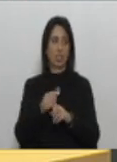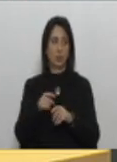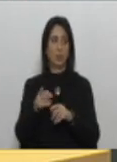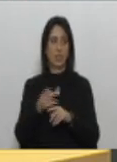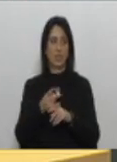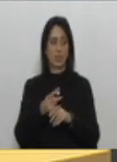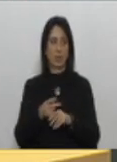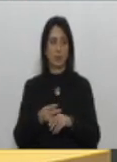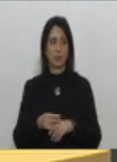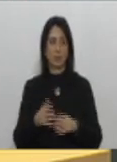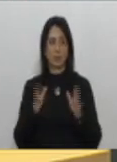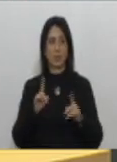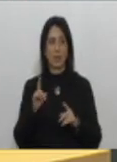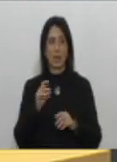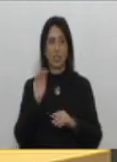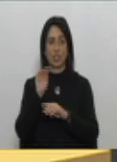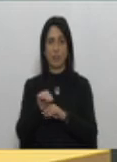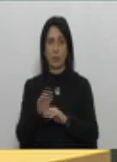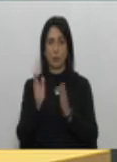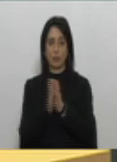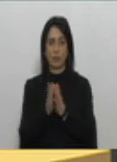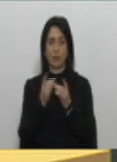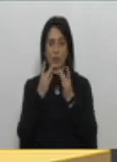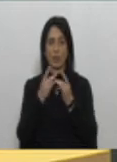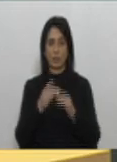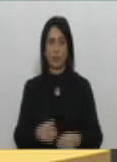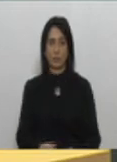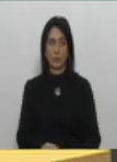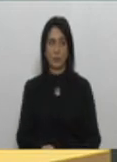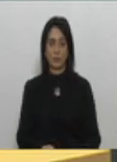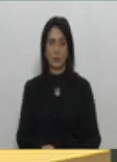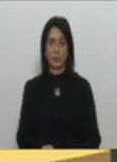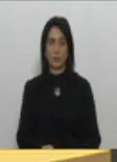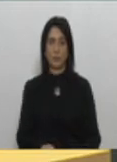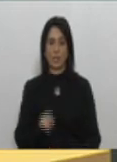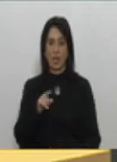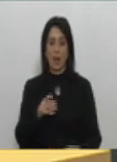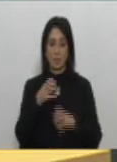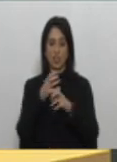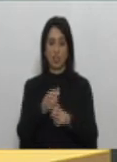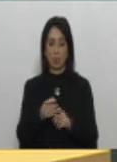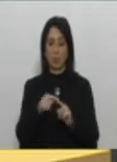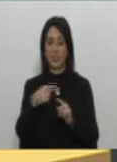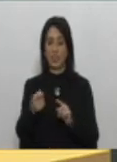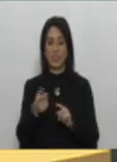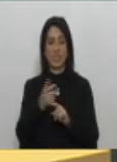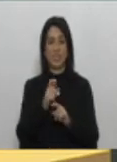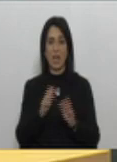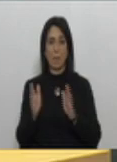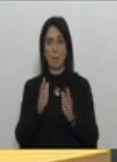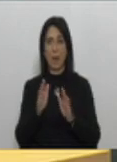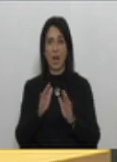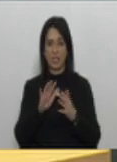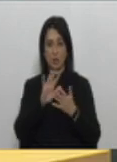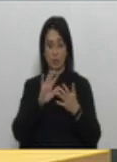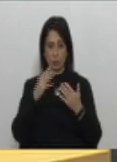ზიანს. მეტი რა ჩავამატოთ, გთხოვთ გვითხრათ. რომ აი ამ შეზღუდვების იქით, ეს არის ძალიან მაქსიმალურად გაფილტრული.